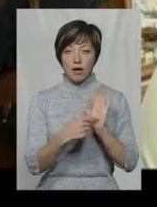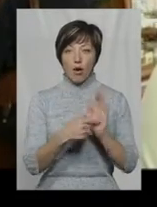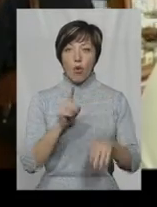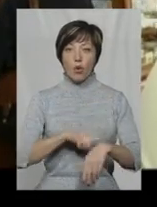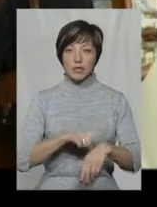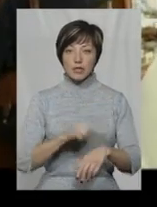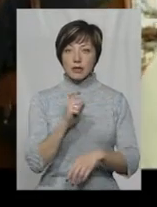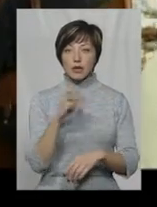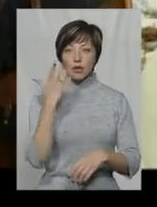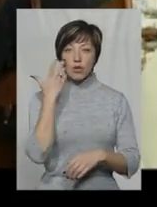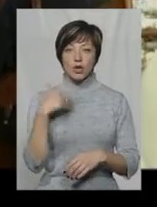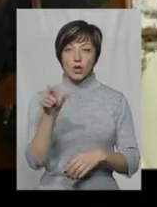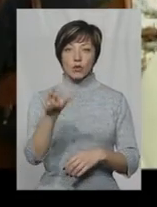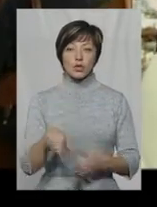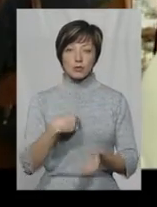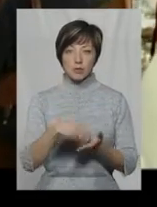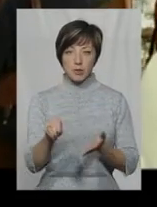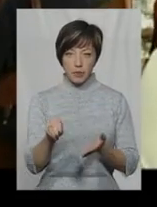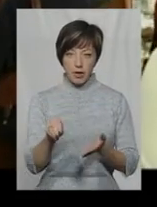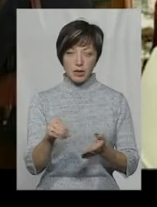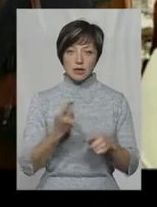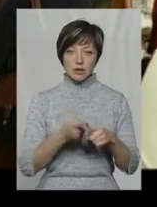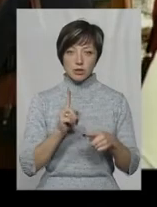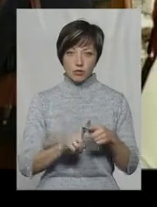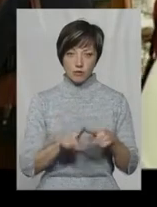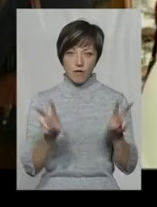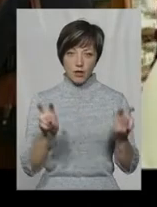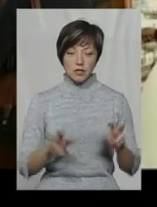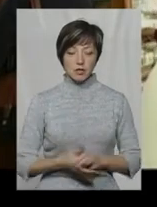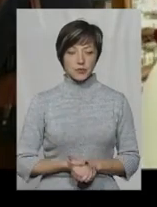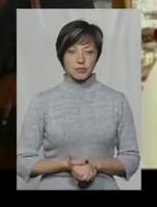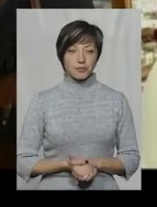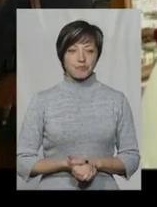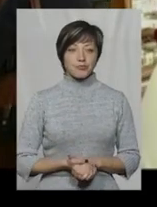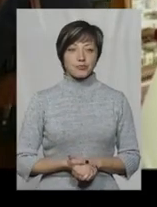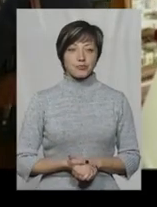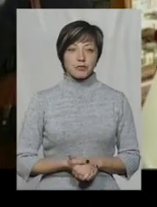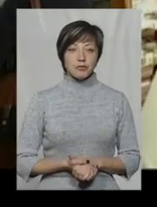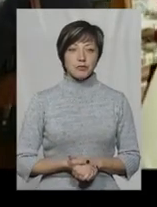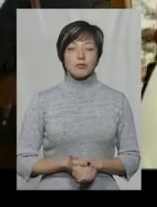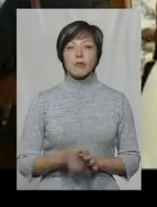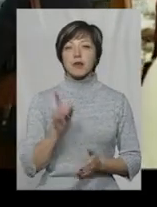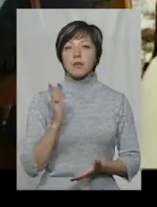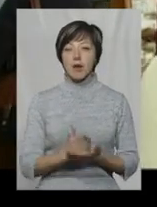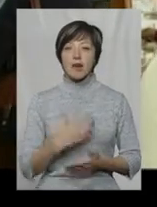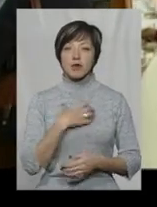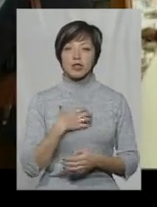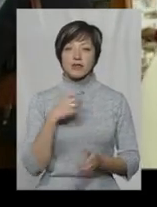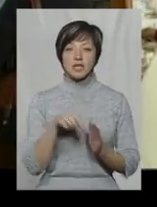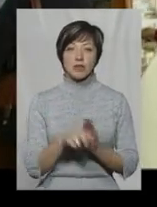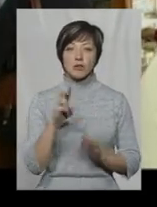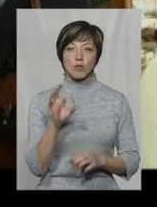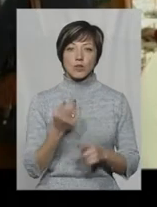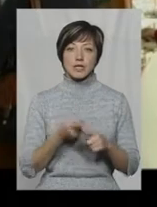години і хвилини, коли бажаючий придбав цей препарат. Це має важливе значення, тому що